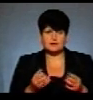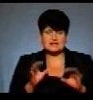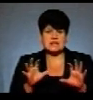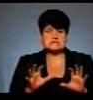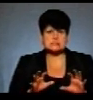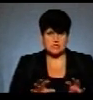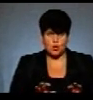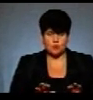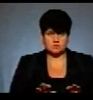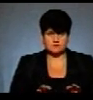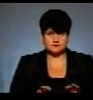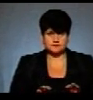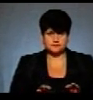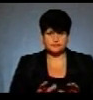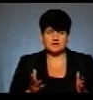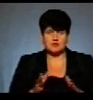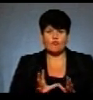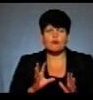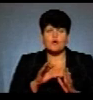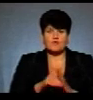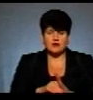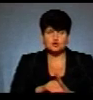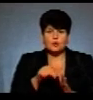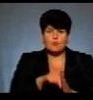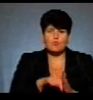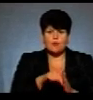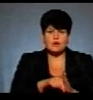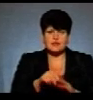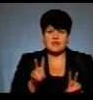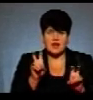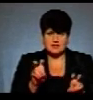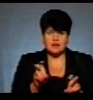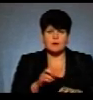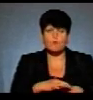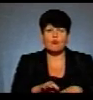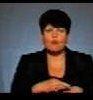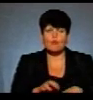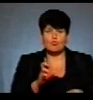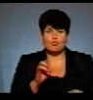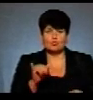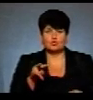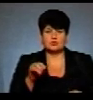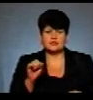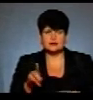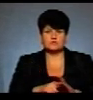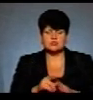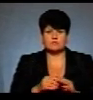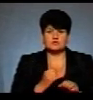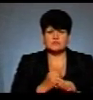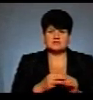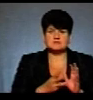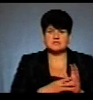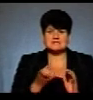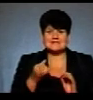закон, яким запроваджено поняття булінг, який набрав чинності 19 січня